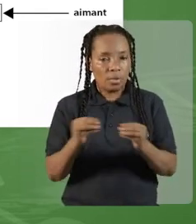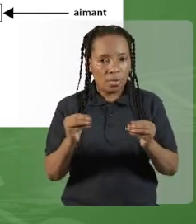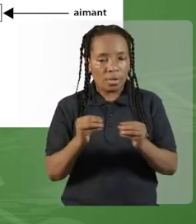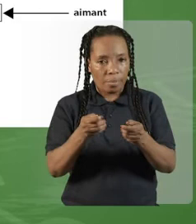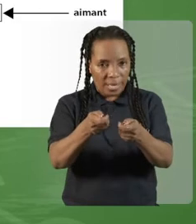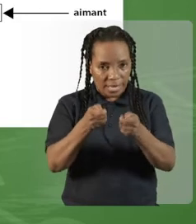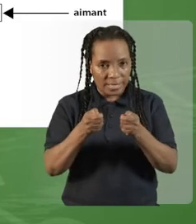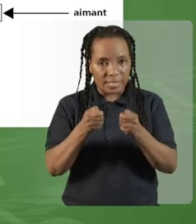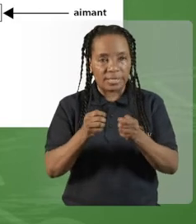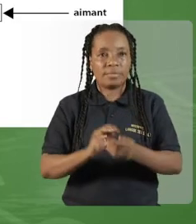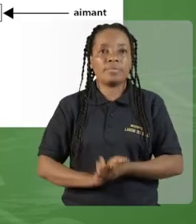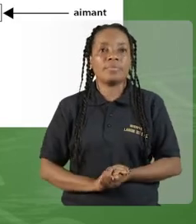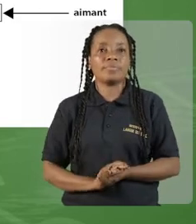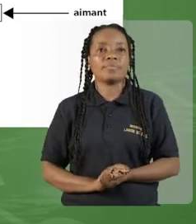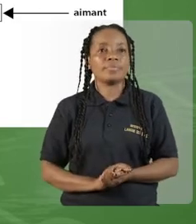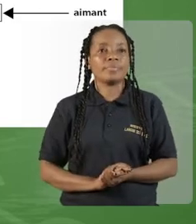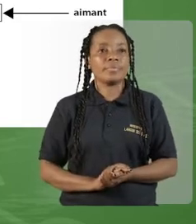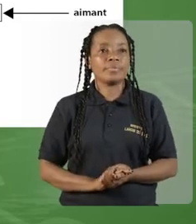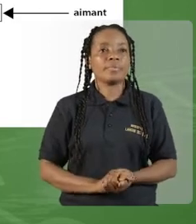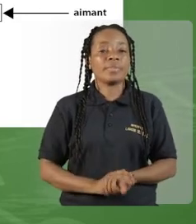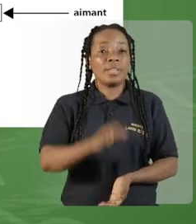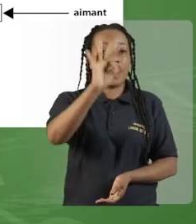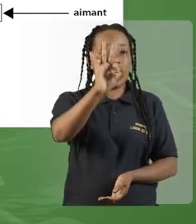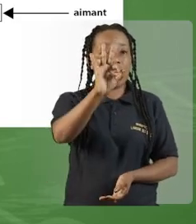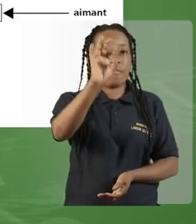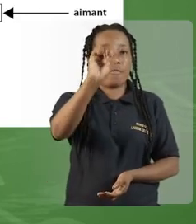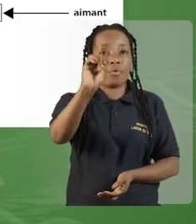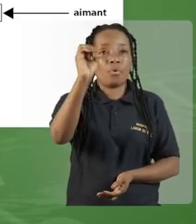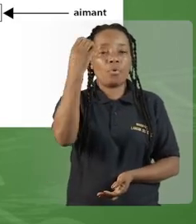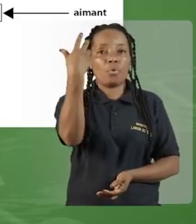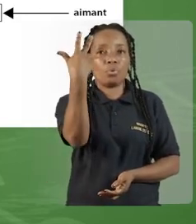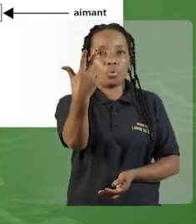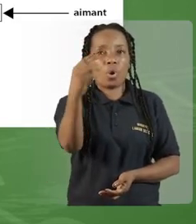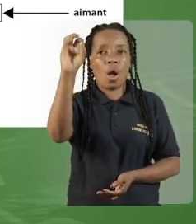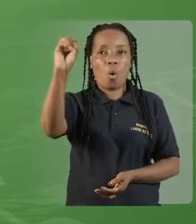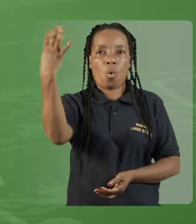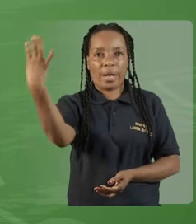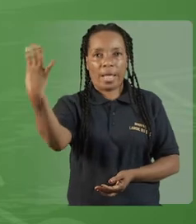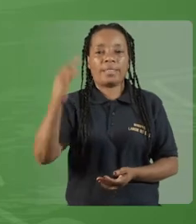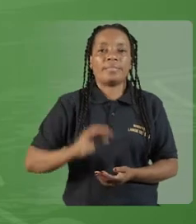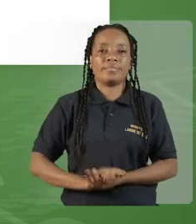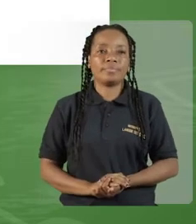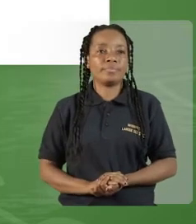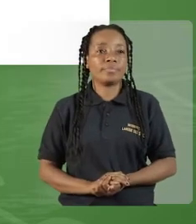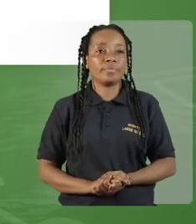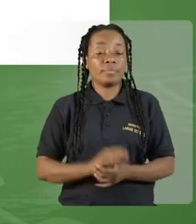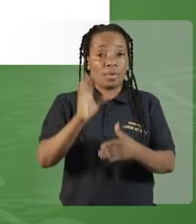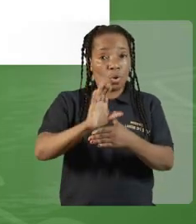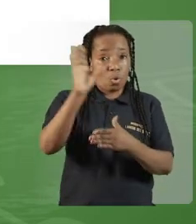c'est l'oxyde magnétique de fer, de formule Fe3O4. En